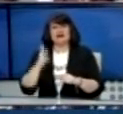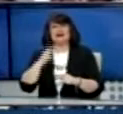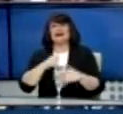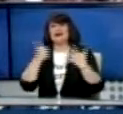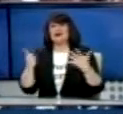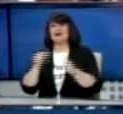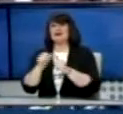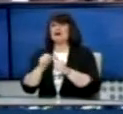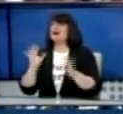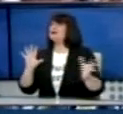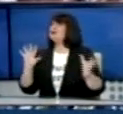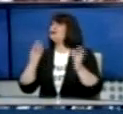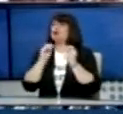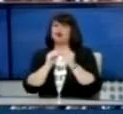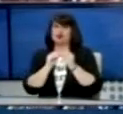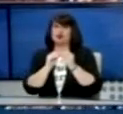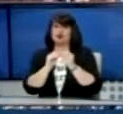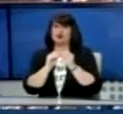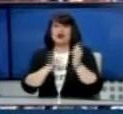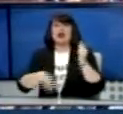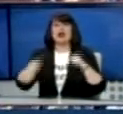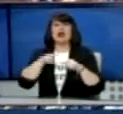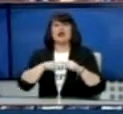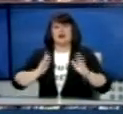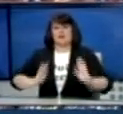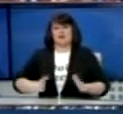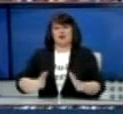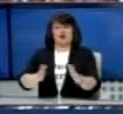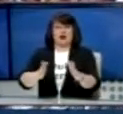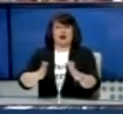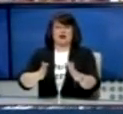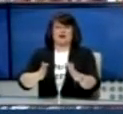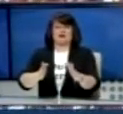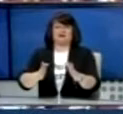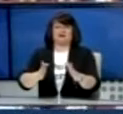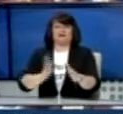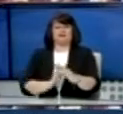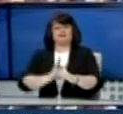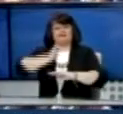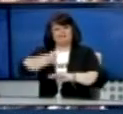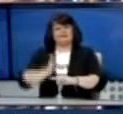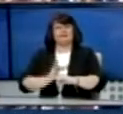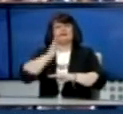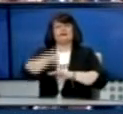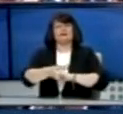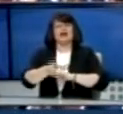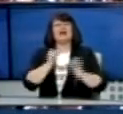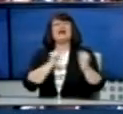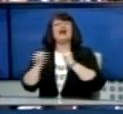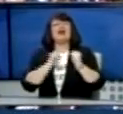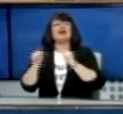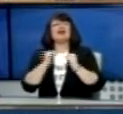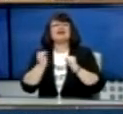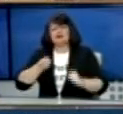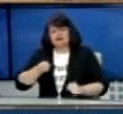φορτίου, όπως προκύπτει από την μελέτη των αστικών λιμάτων των δικών μας εδώ περιοχών,